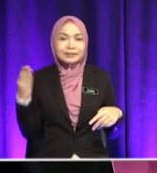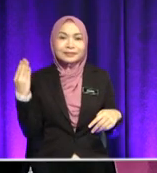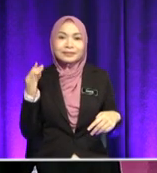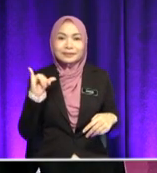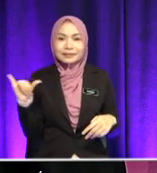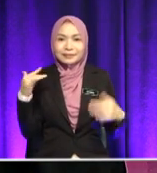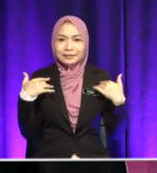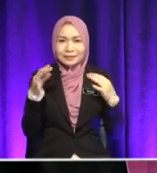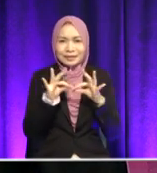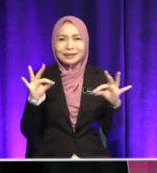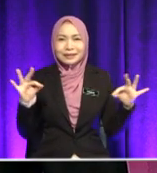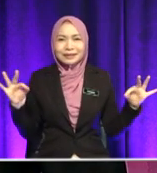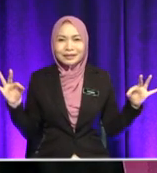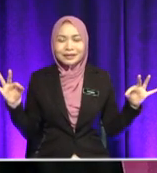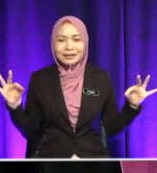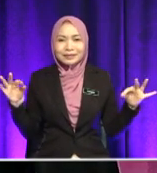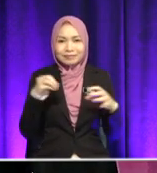Raja jadwal